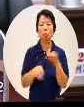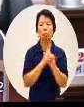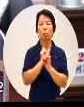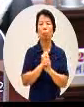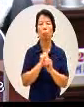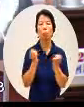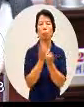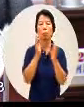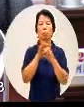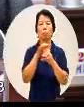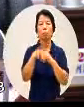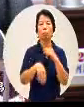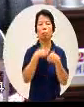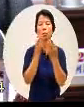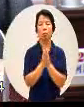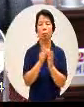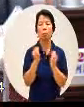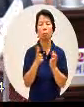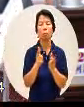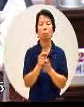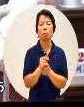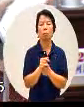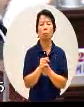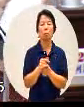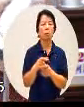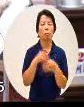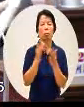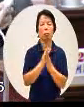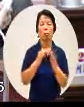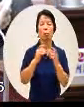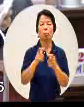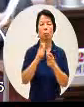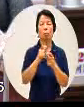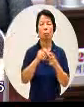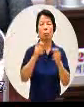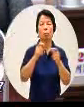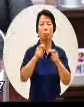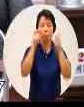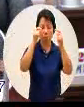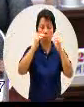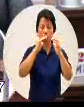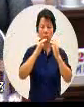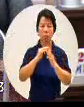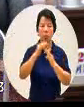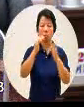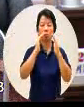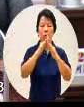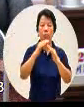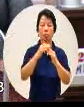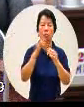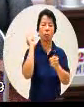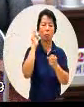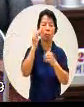所有的預算都是高雄市民邊前自己在裡面所以